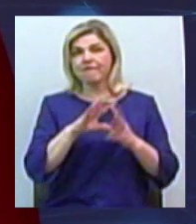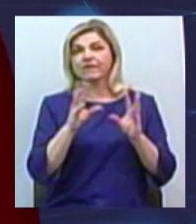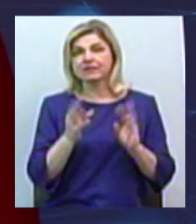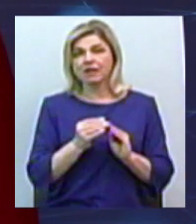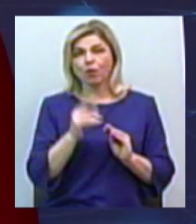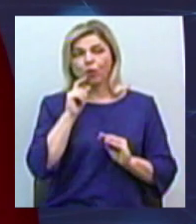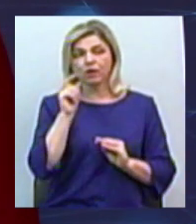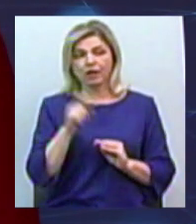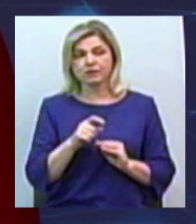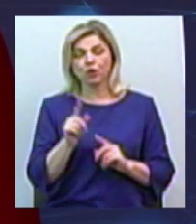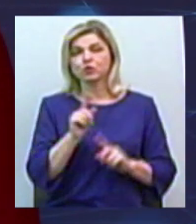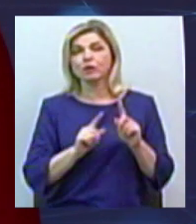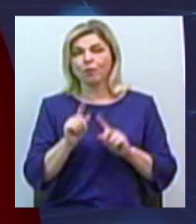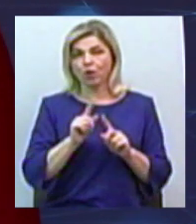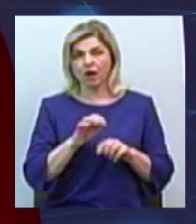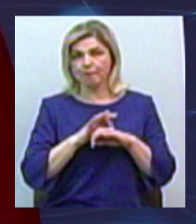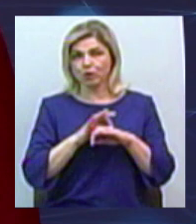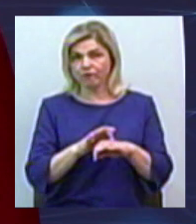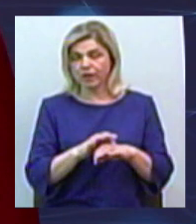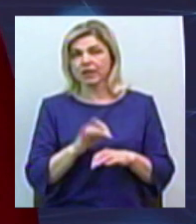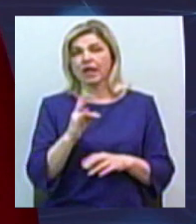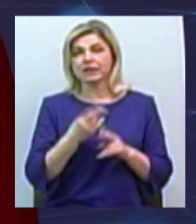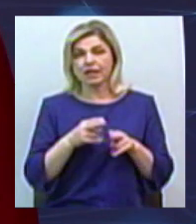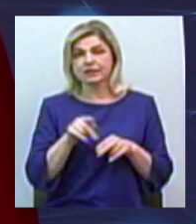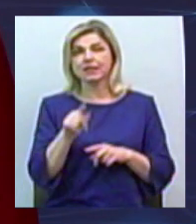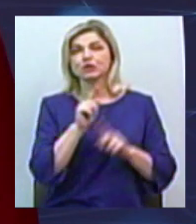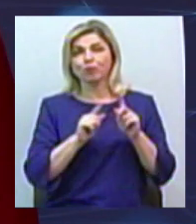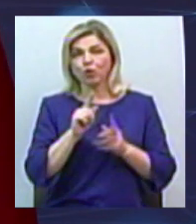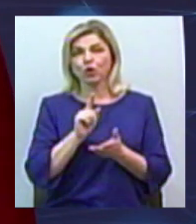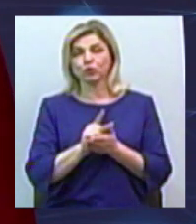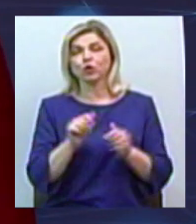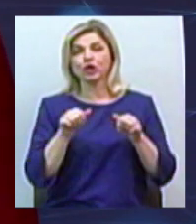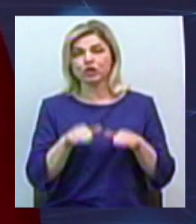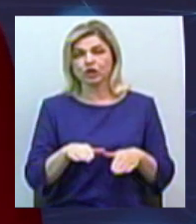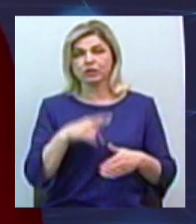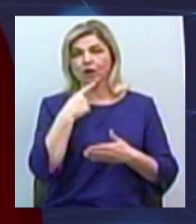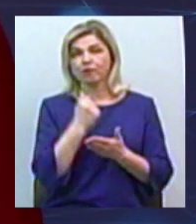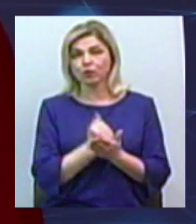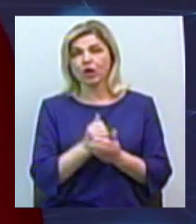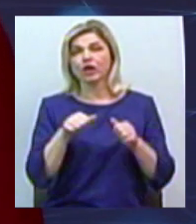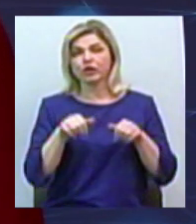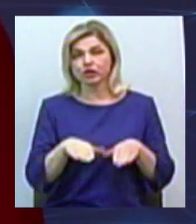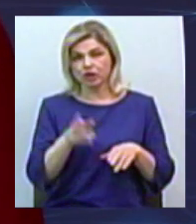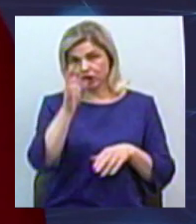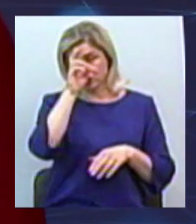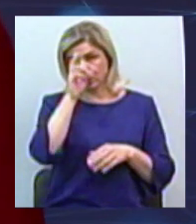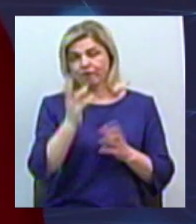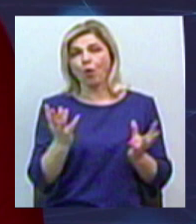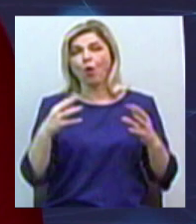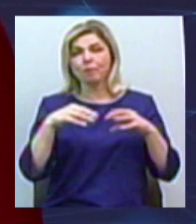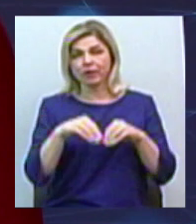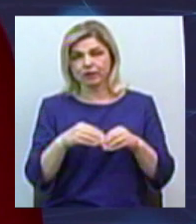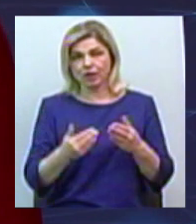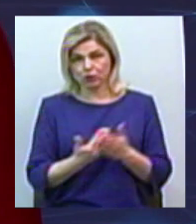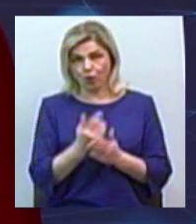всеукраїнські збори проведені, і на цих зборах мало бути вирішено остаточне рішення цього державного об'єднаного